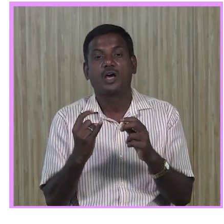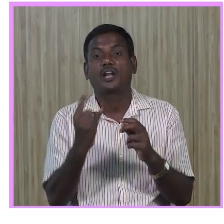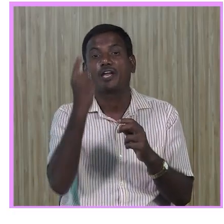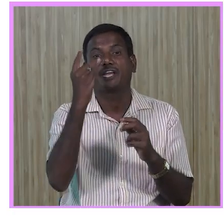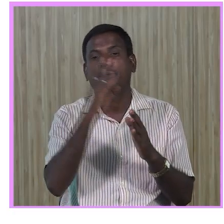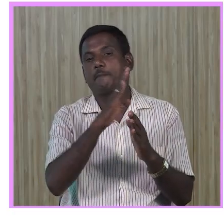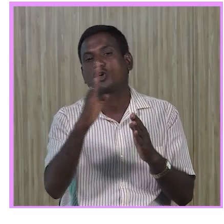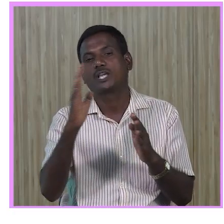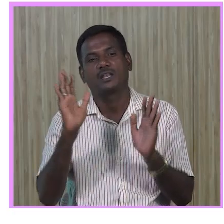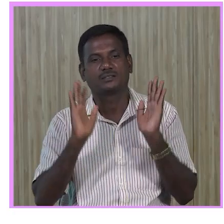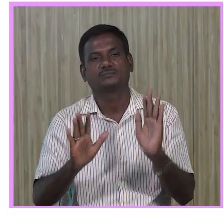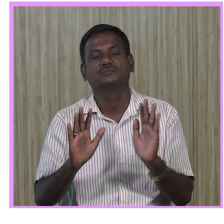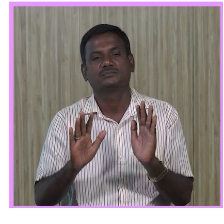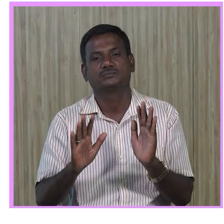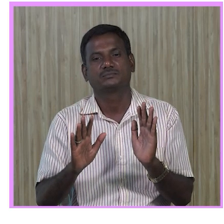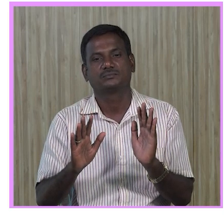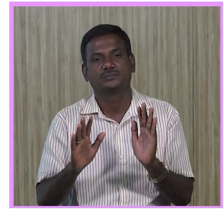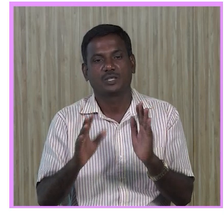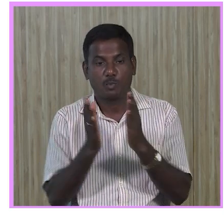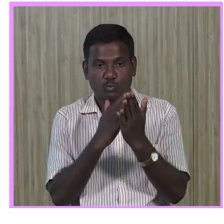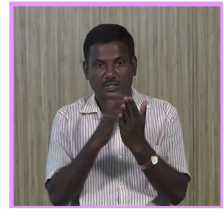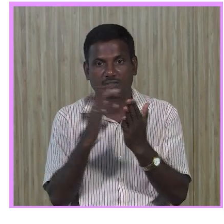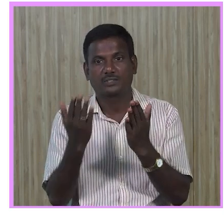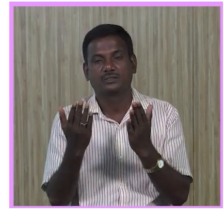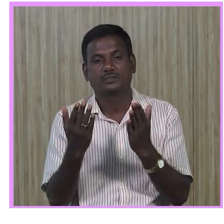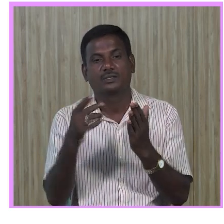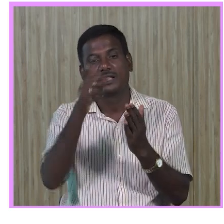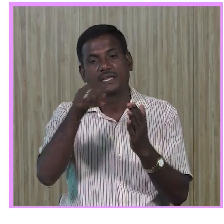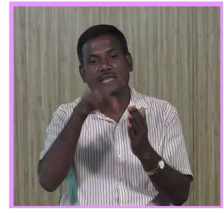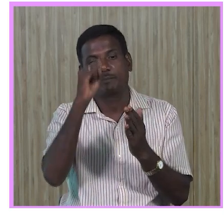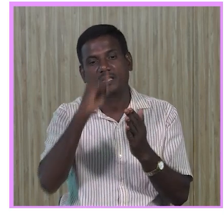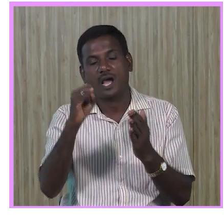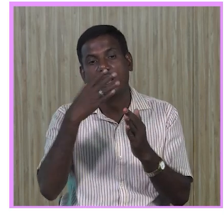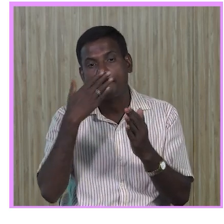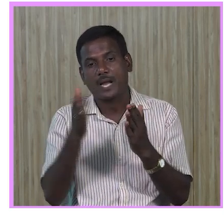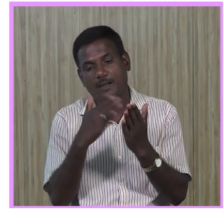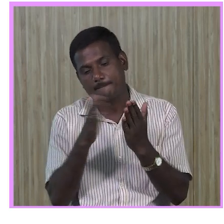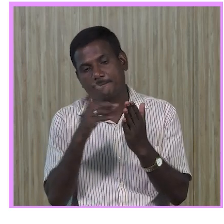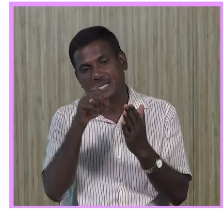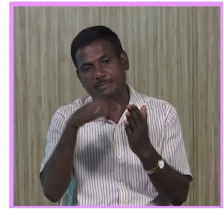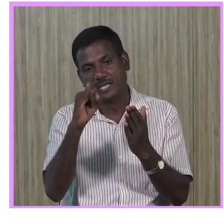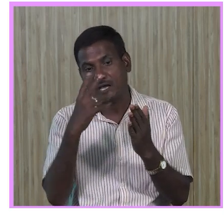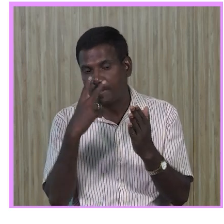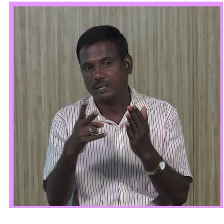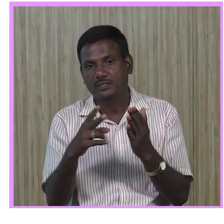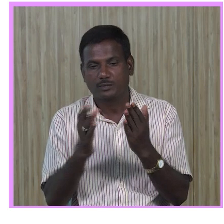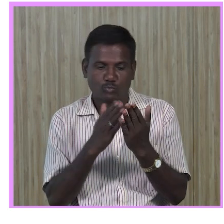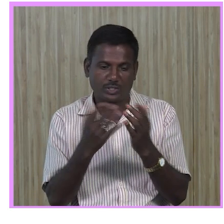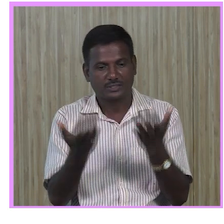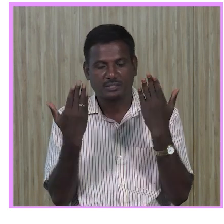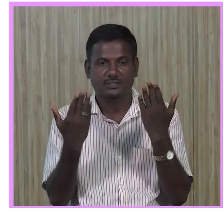ராக்கெட்டின் பகுதிகள். உங்கள் புத்தகத்தில் 86வது பக்கத்தில் எடுத்துக்குங்கப்பா, புக்